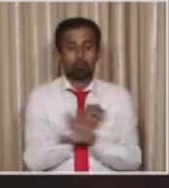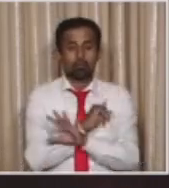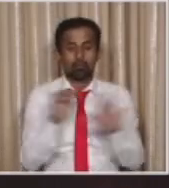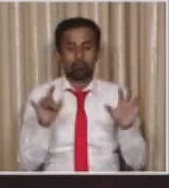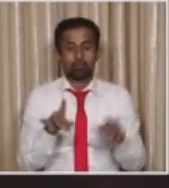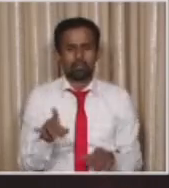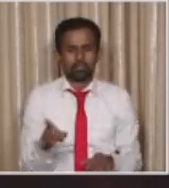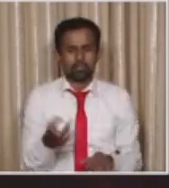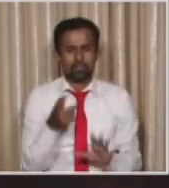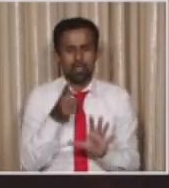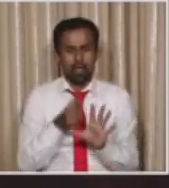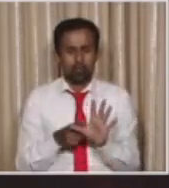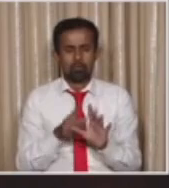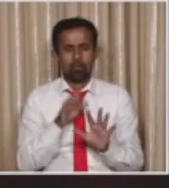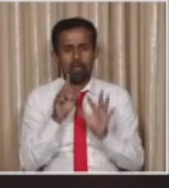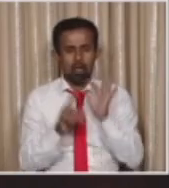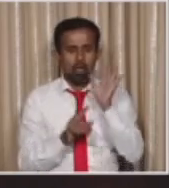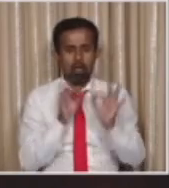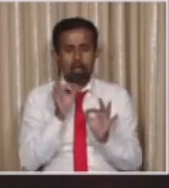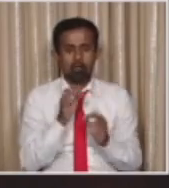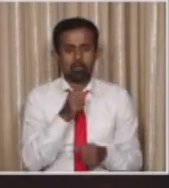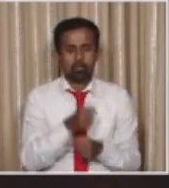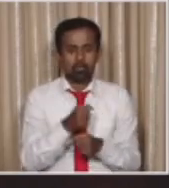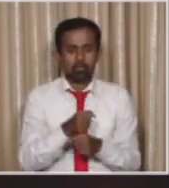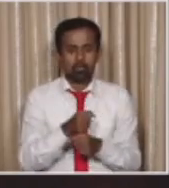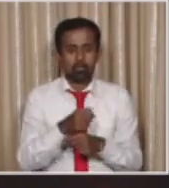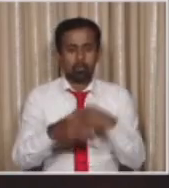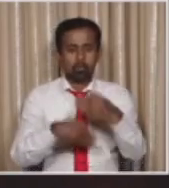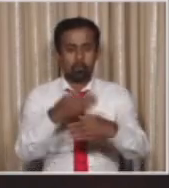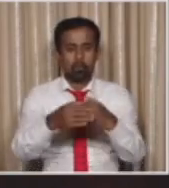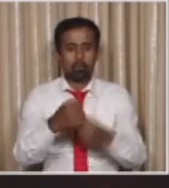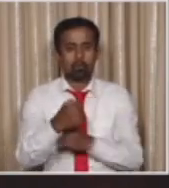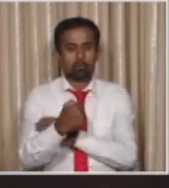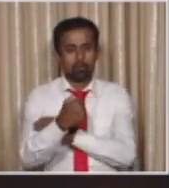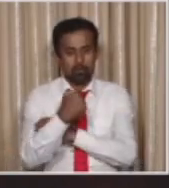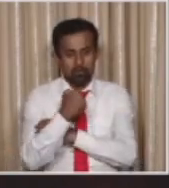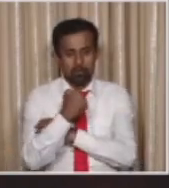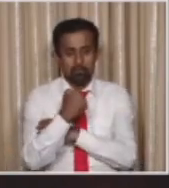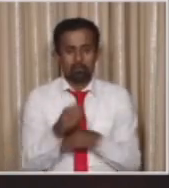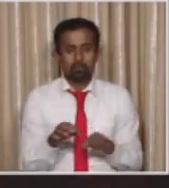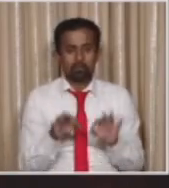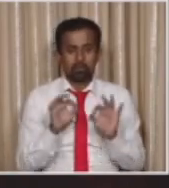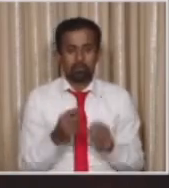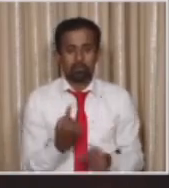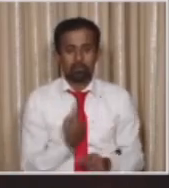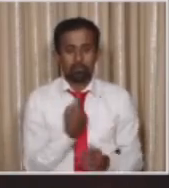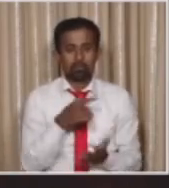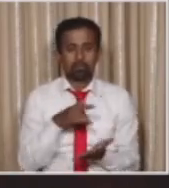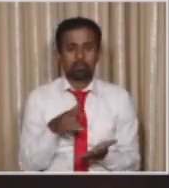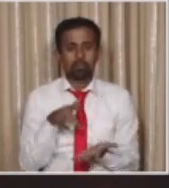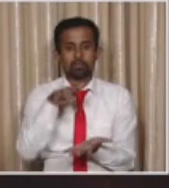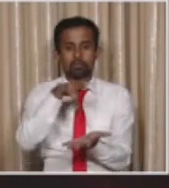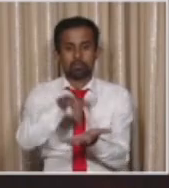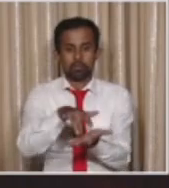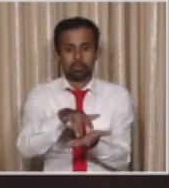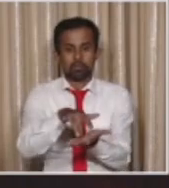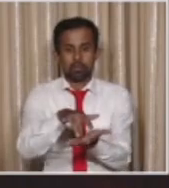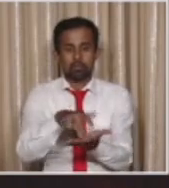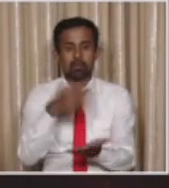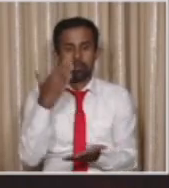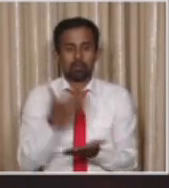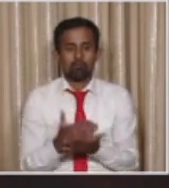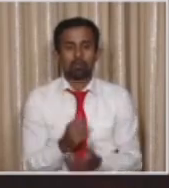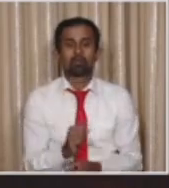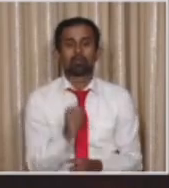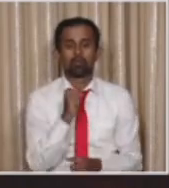सीवसे कथाकरण आंडुकने बलय निश्चित तनि तंगलट हुदेकलावीम अपि कोमद वलक्वन्नि